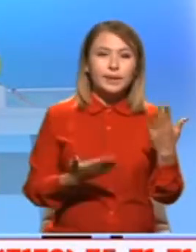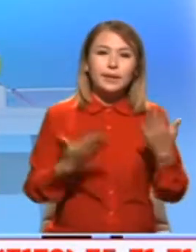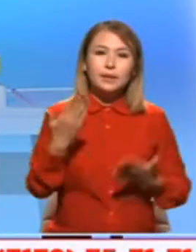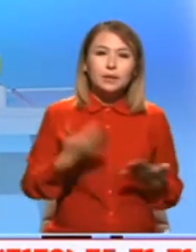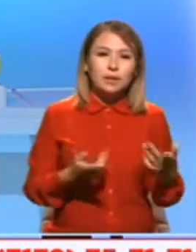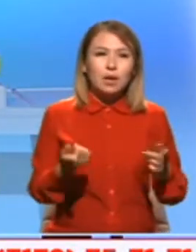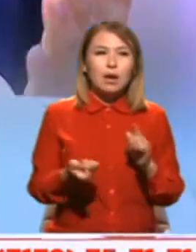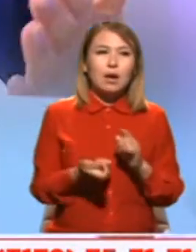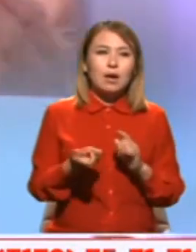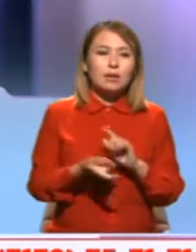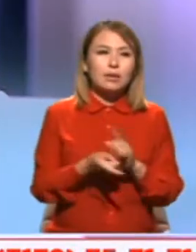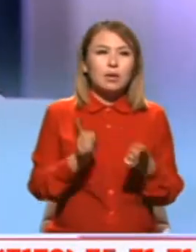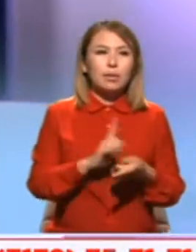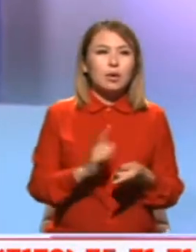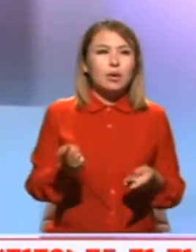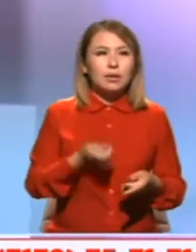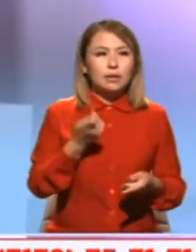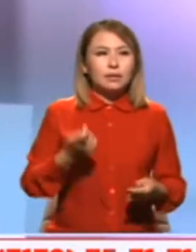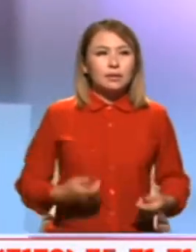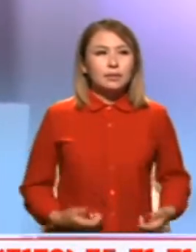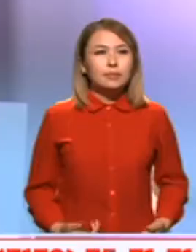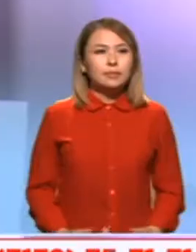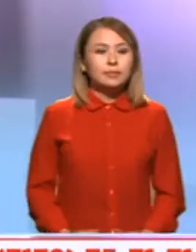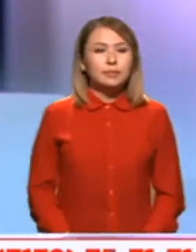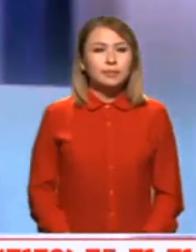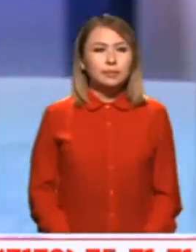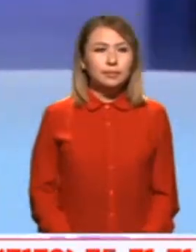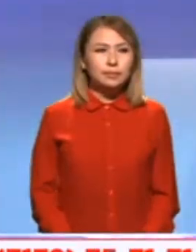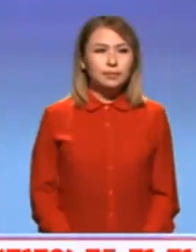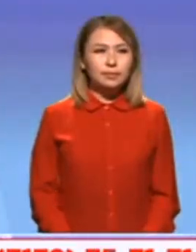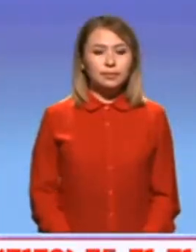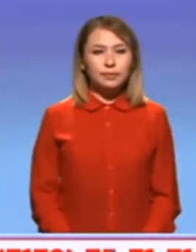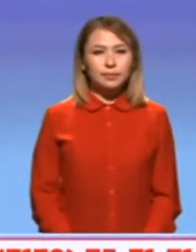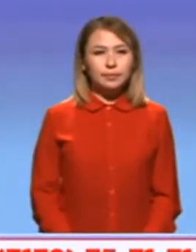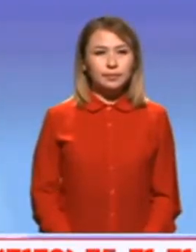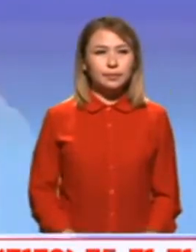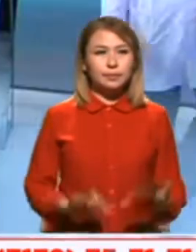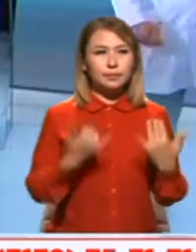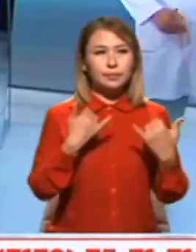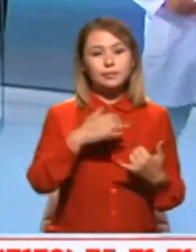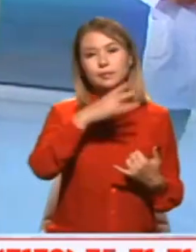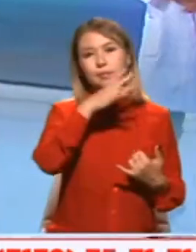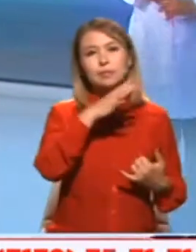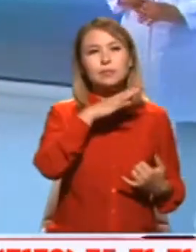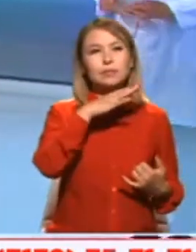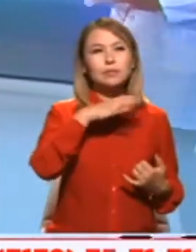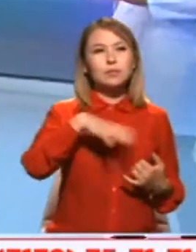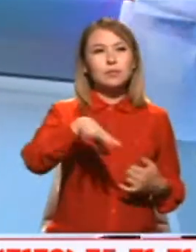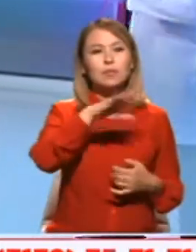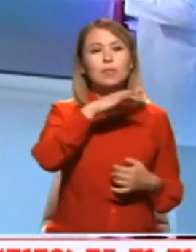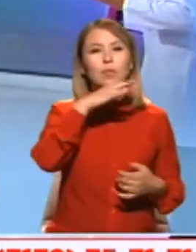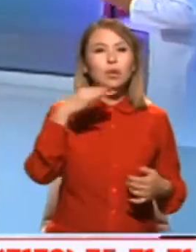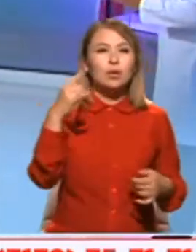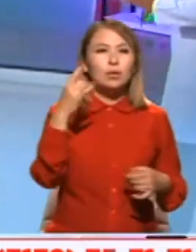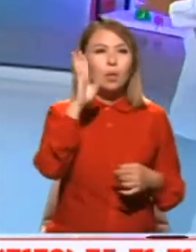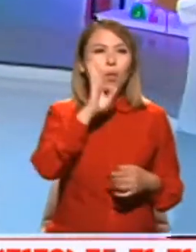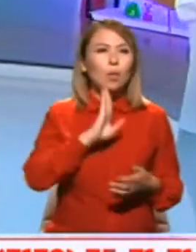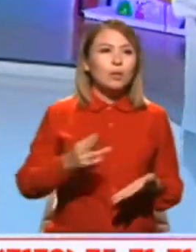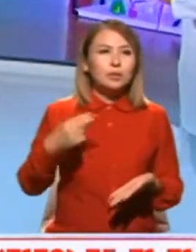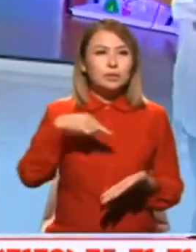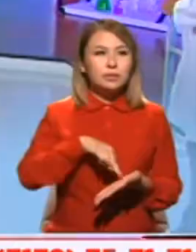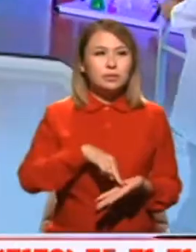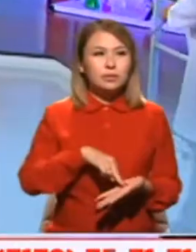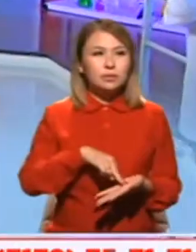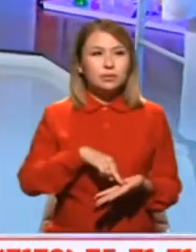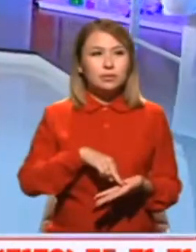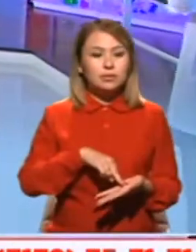суды аз ішкеннен бе? Көрермендерге түсіндірейік, иә? Себебі неде? Қазіргі таңда көбісі әсіресе азанға тұрғандығы кезде,